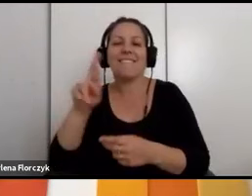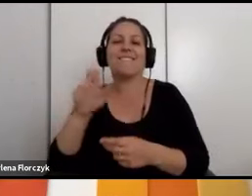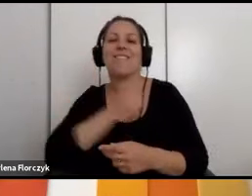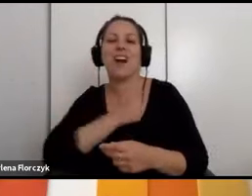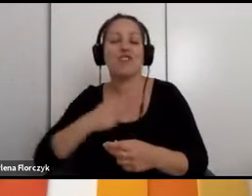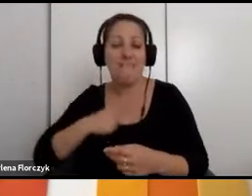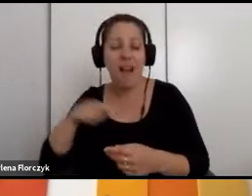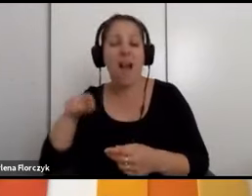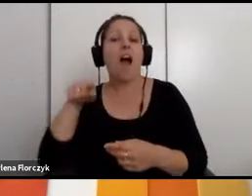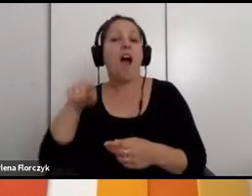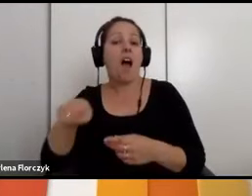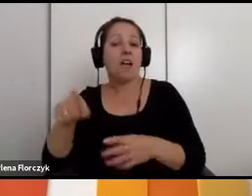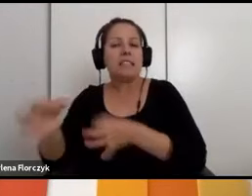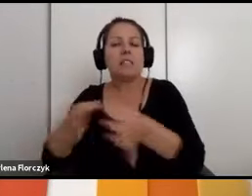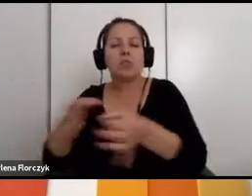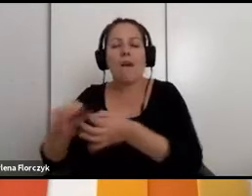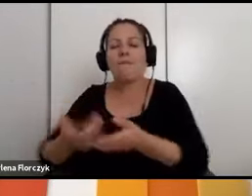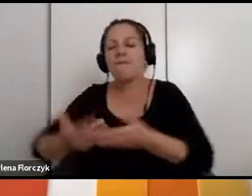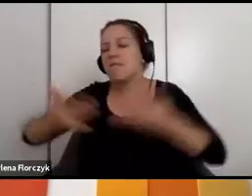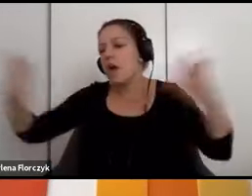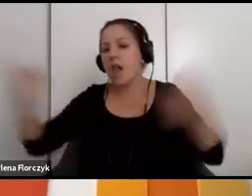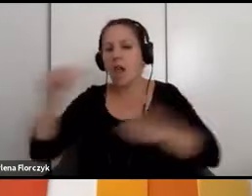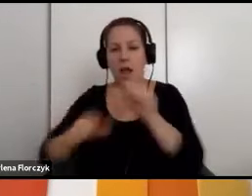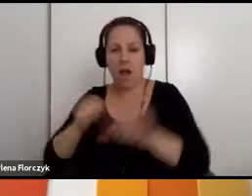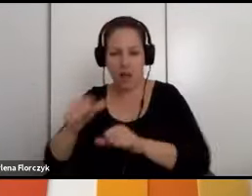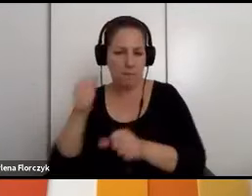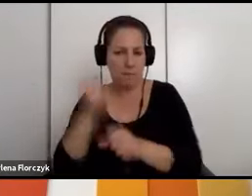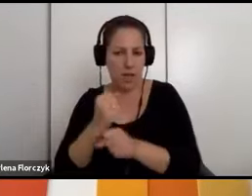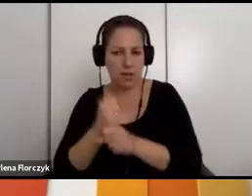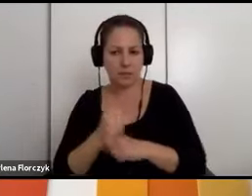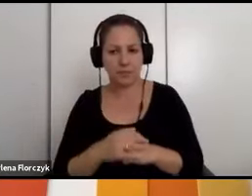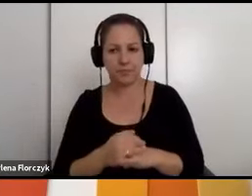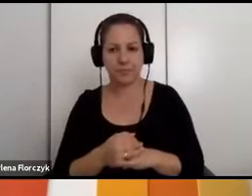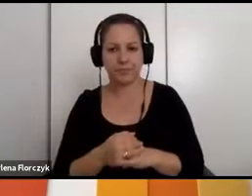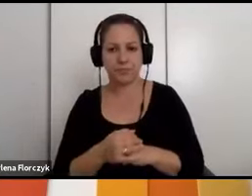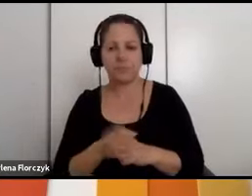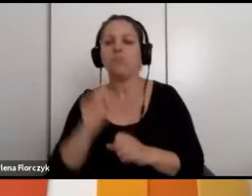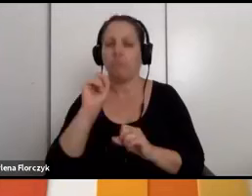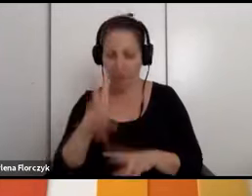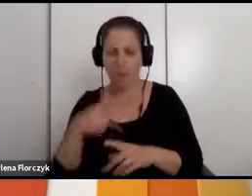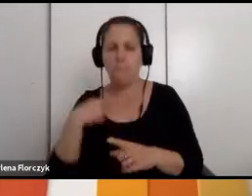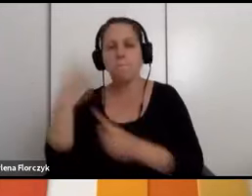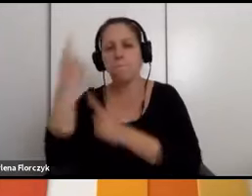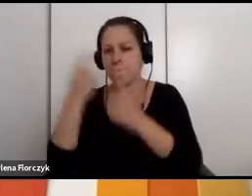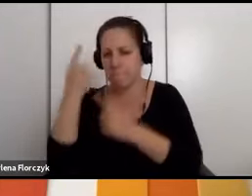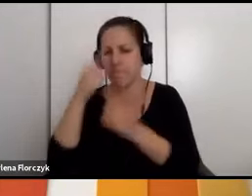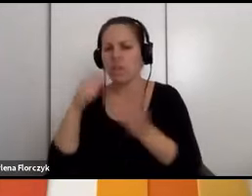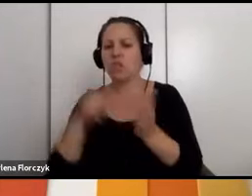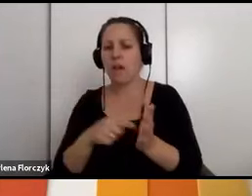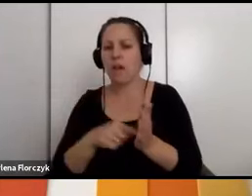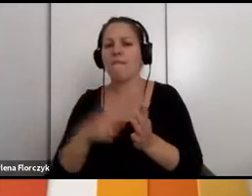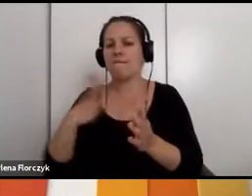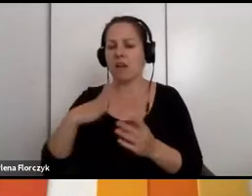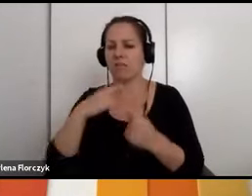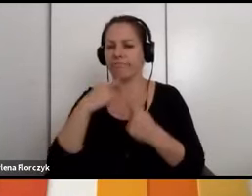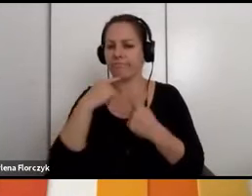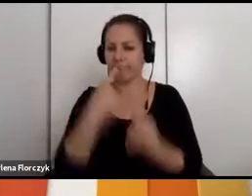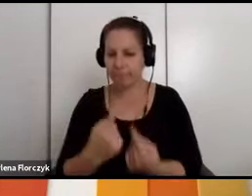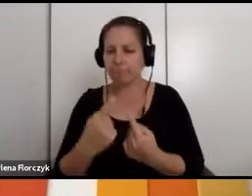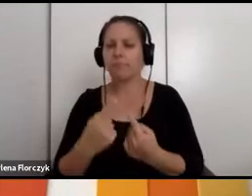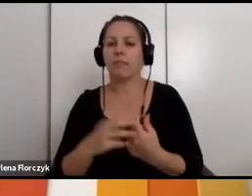historia wielu lat tak naprawdę pracy. Tak, myślę, że to warto powiedzieć,